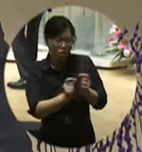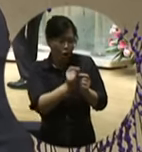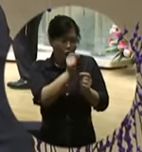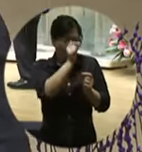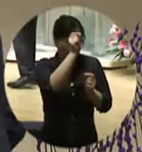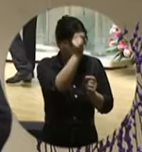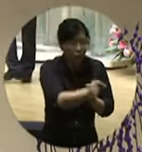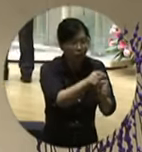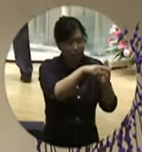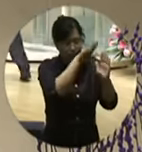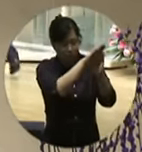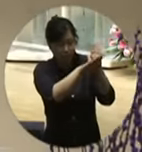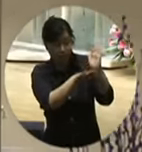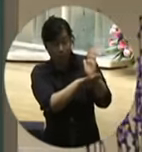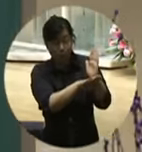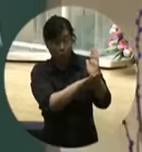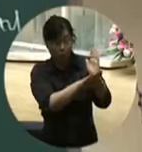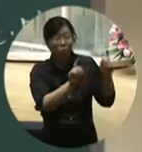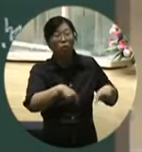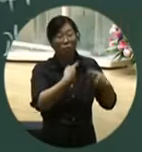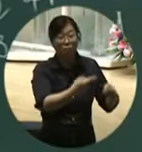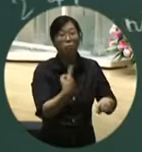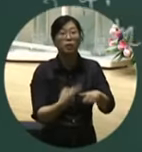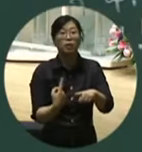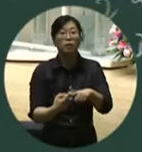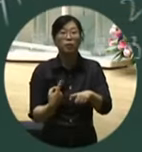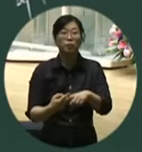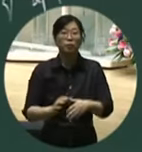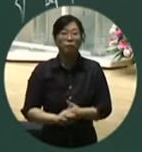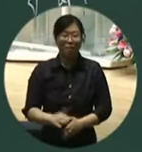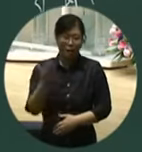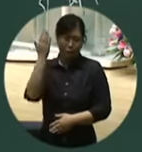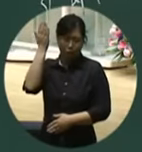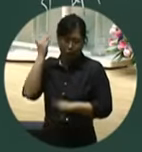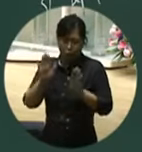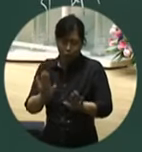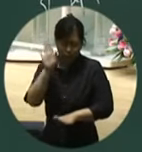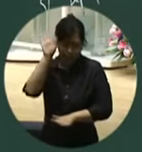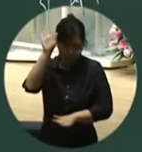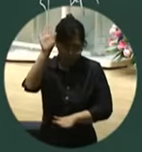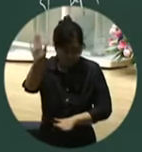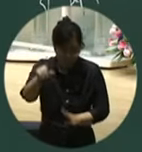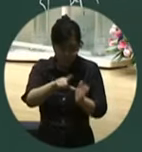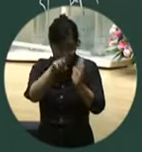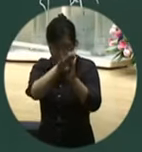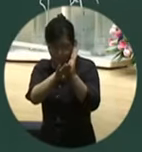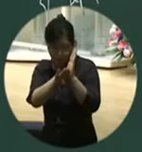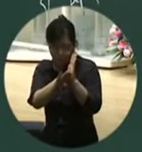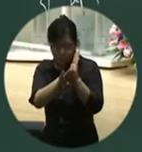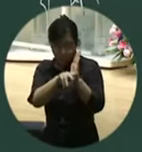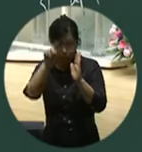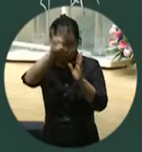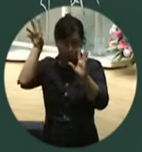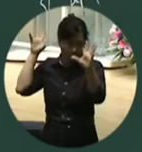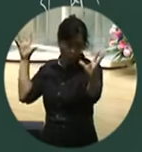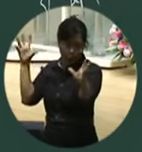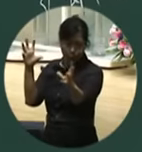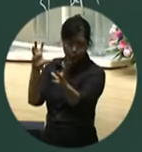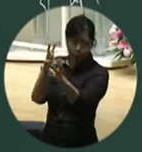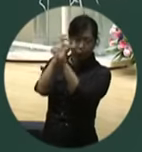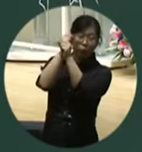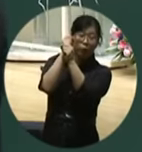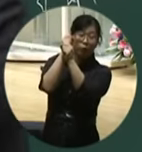현재, 미래를 동시에 내다보고 들어가는 시간표다. It is a time schedule that can look into past, present, and future